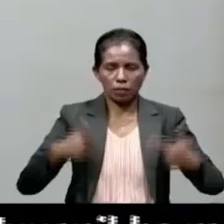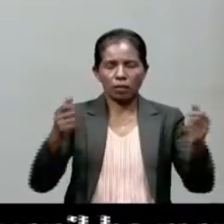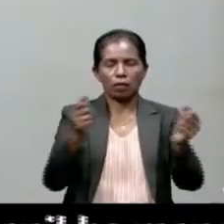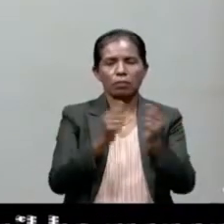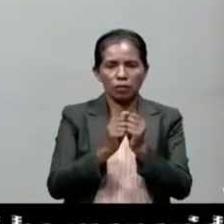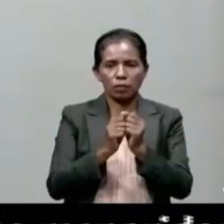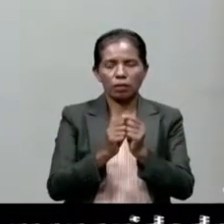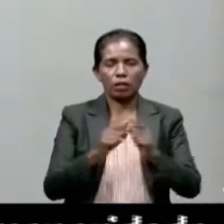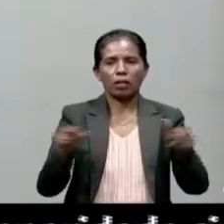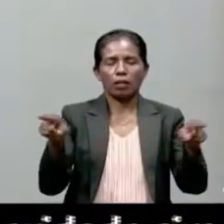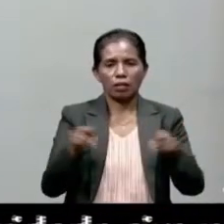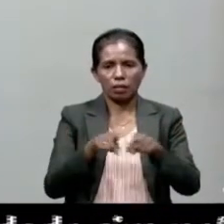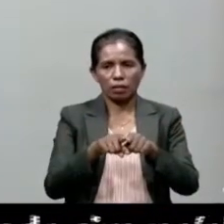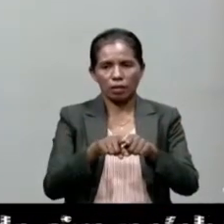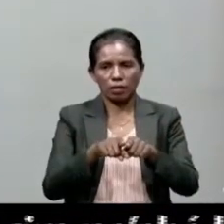nessa